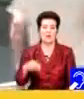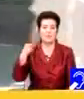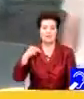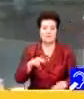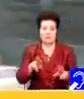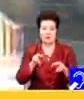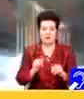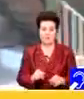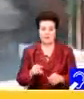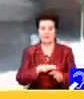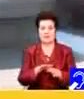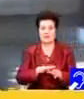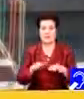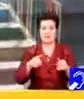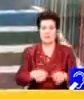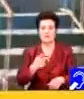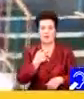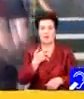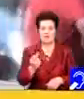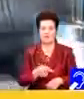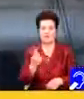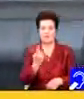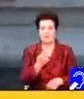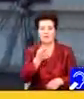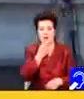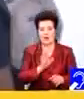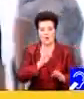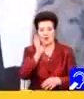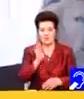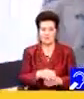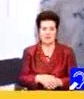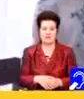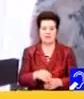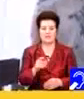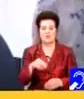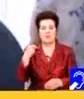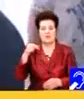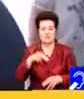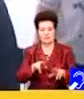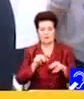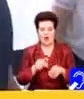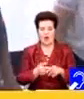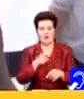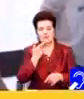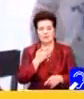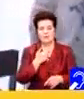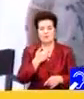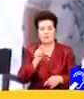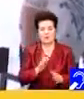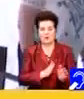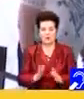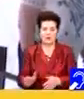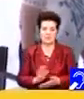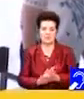Președintele Parlamentului și-a exercitat dreptul la vot încă la primele ore ale dimineții. Șeful legislativului spune că și-a dat votul pentru